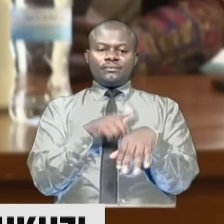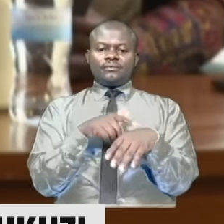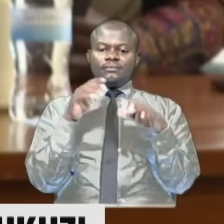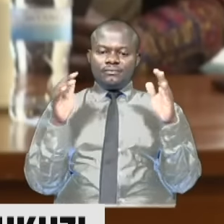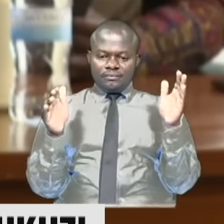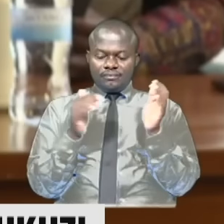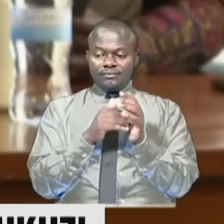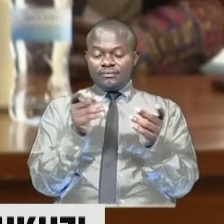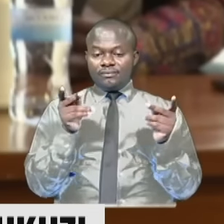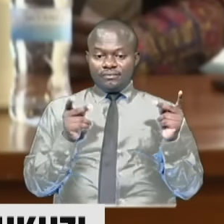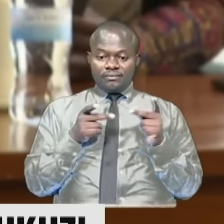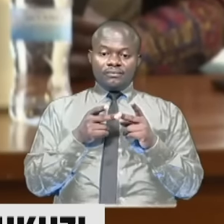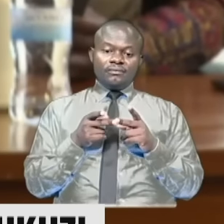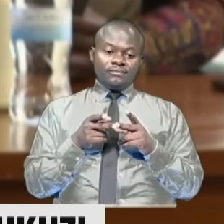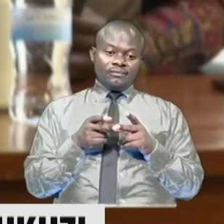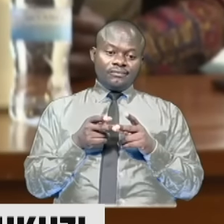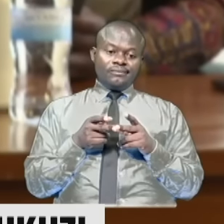naho bacukura icyobo